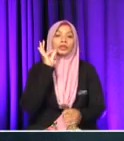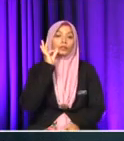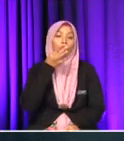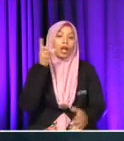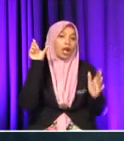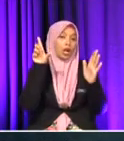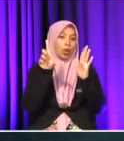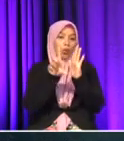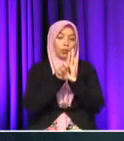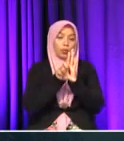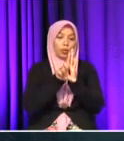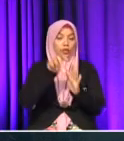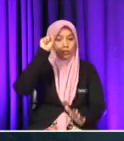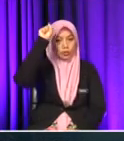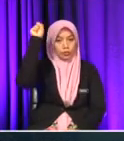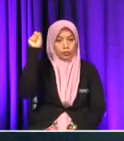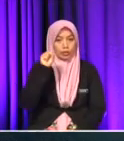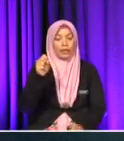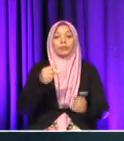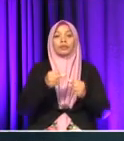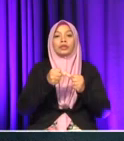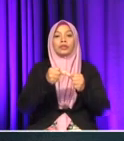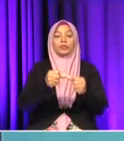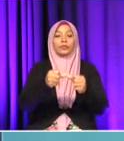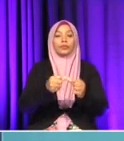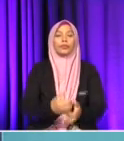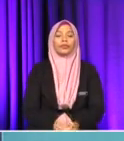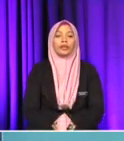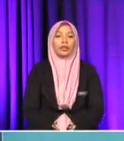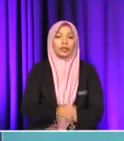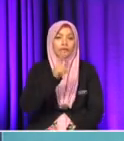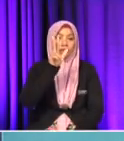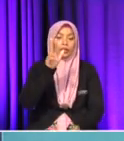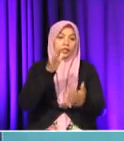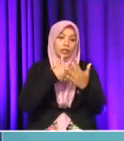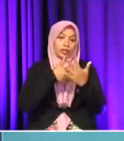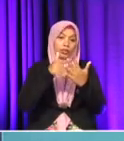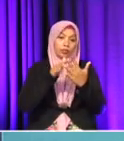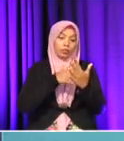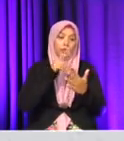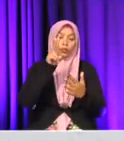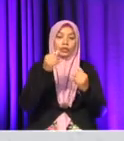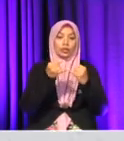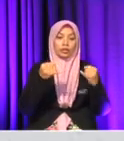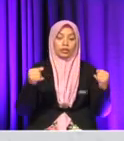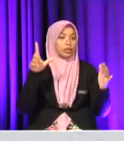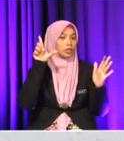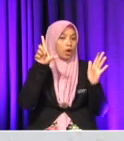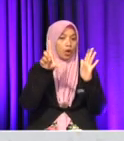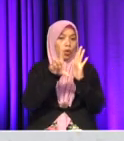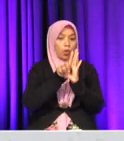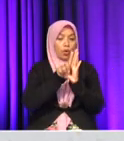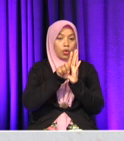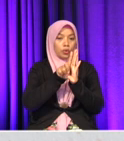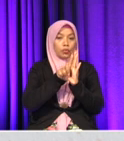Baiklah kita pergi ke soal yang berikutnya Oke soalnya yang ketiga jadwal 2 menunjukkan jenis jenis logo